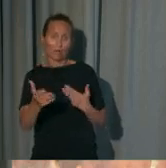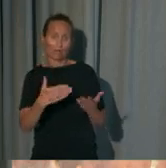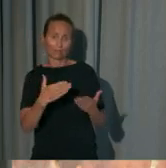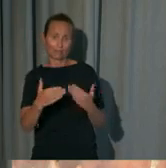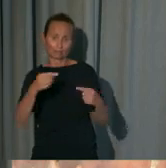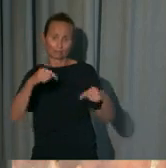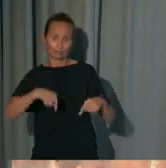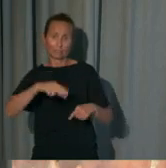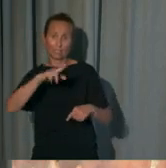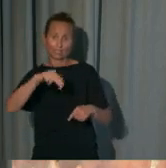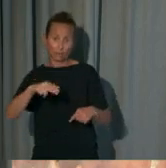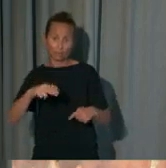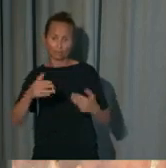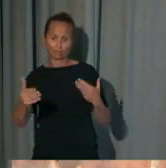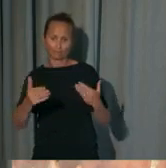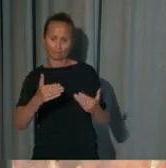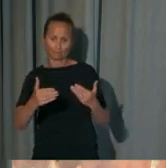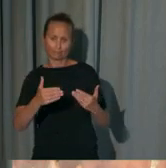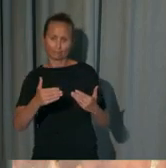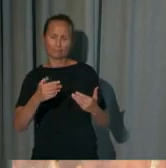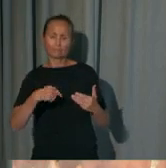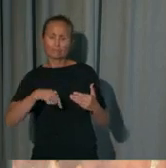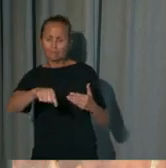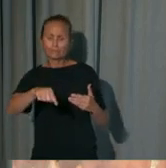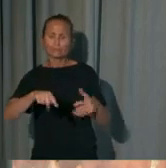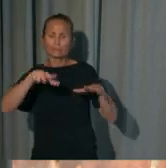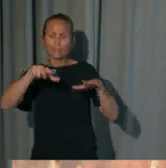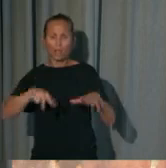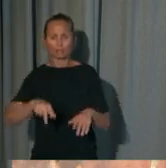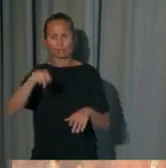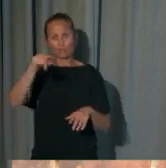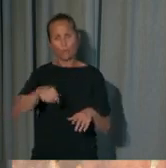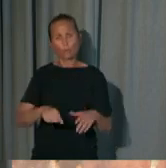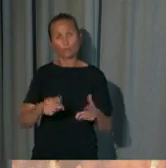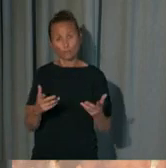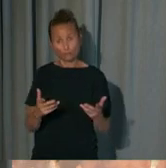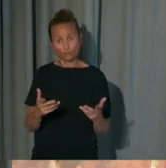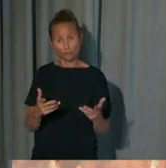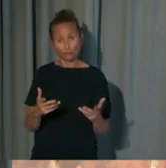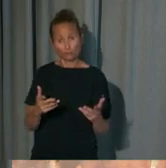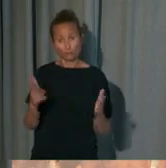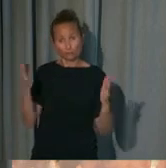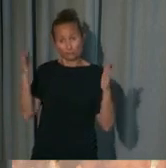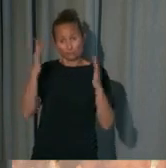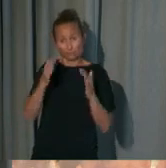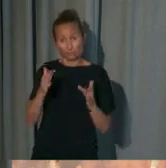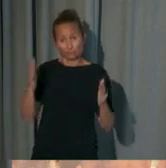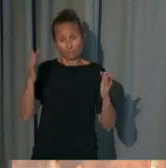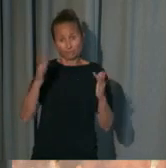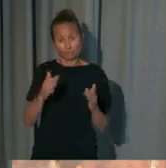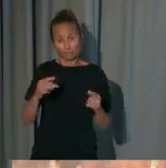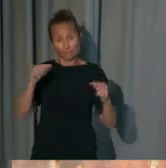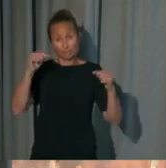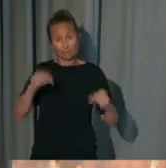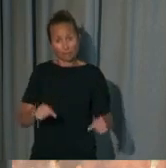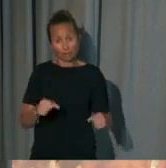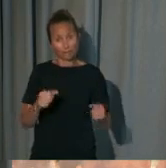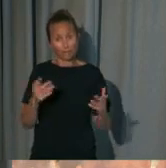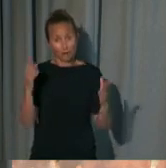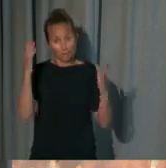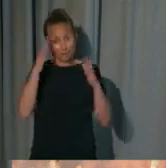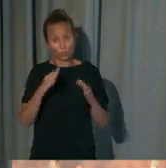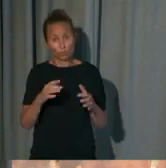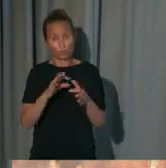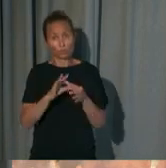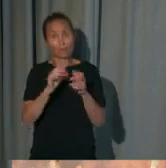Norge de nærmeste 18 månedene. Hva tanker gjør du deg om det i dag med